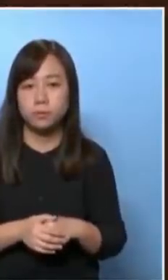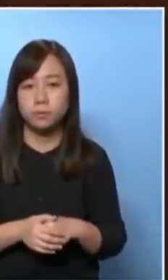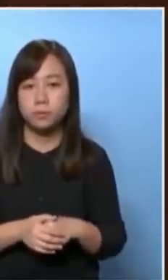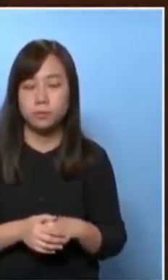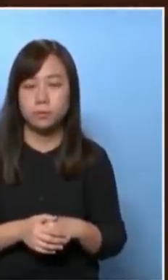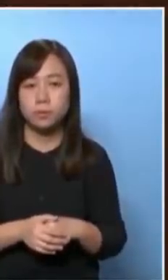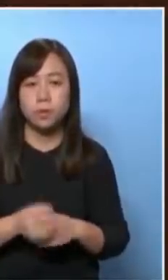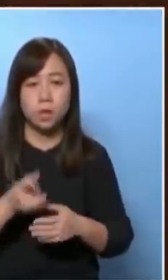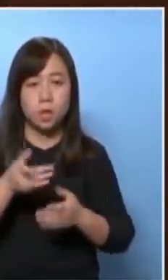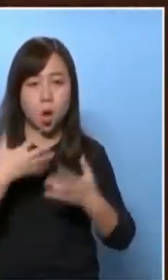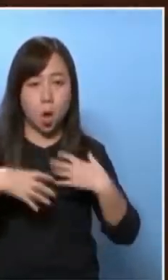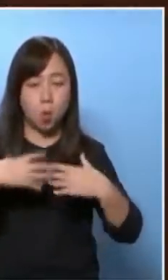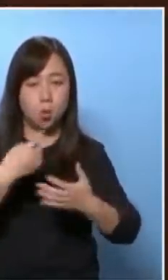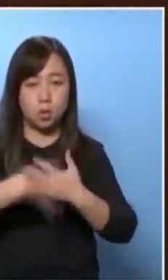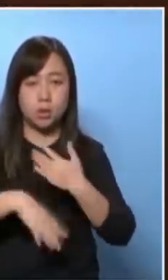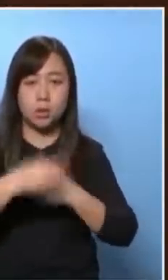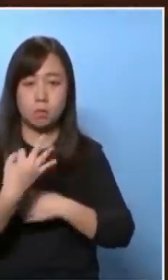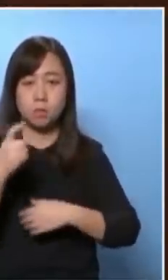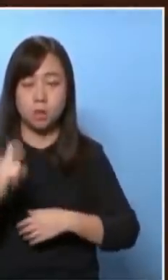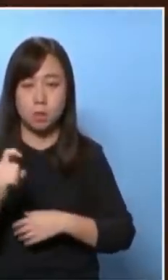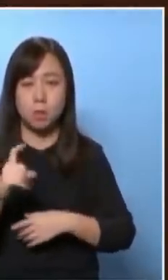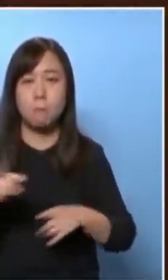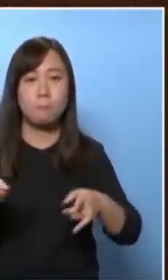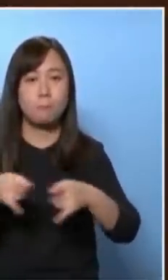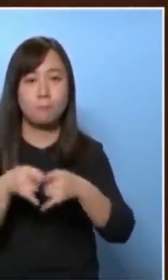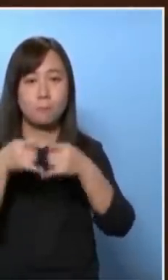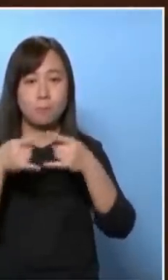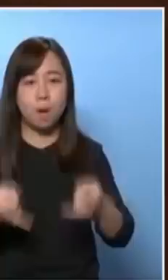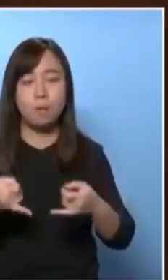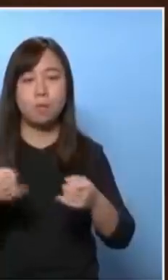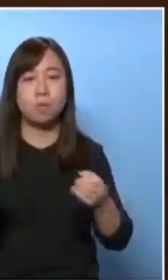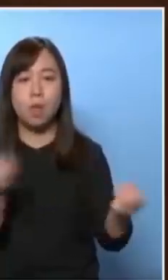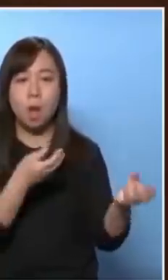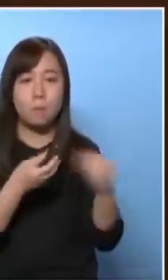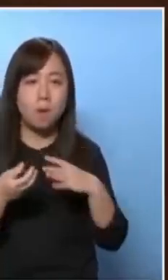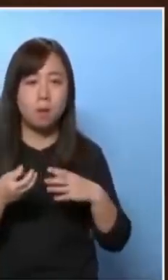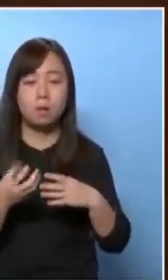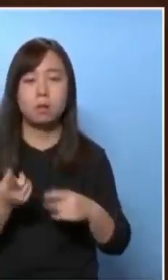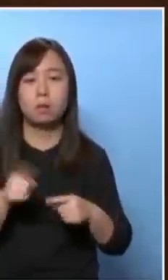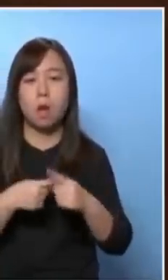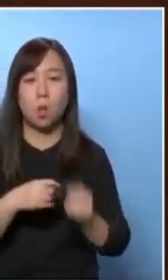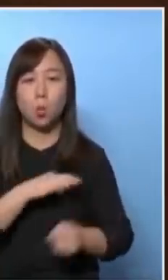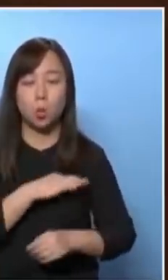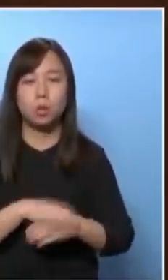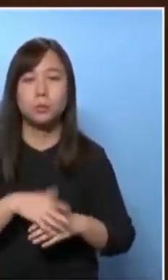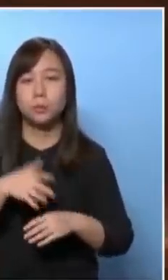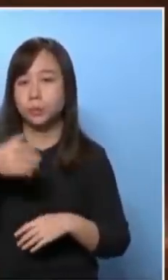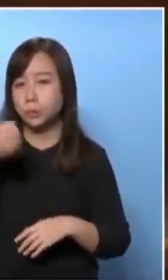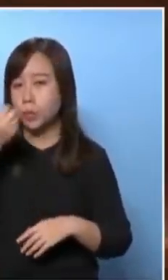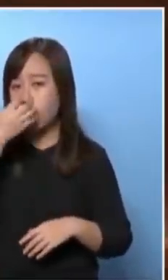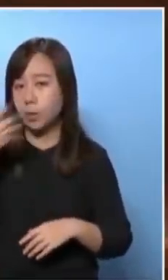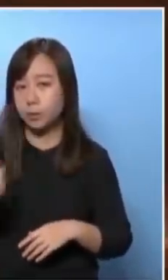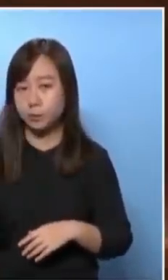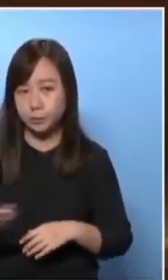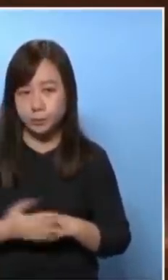下。議事規則39是不適用在答問大會。行政長官，